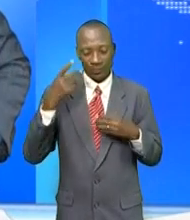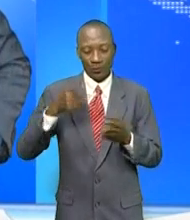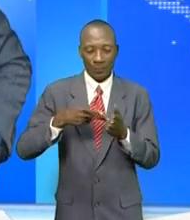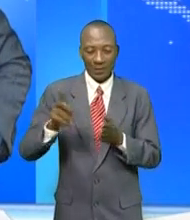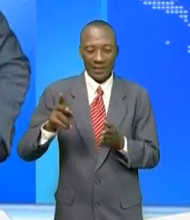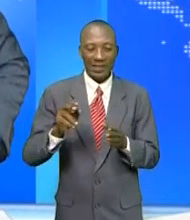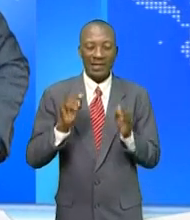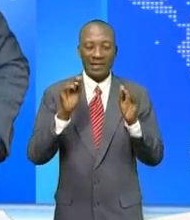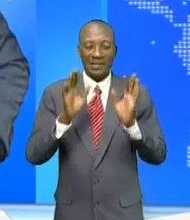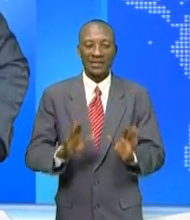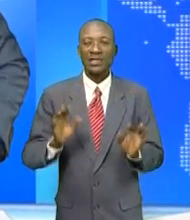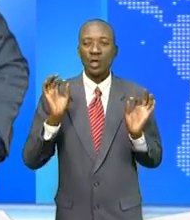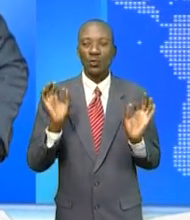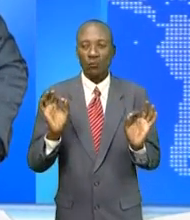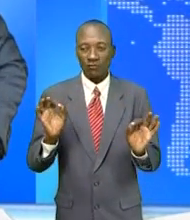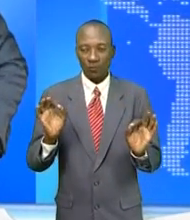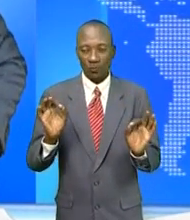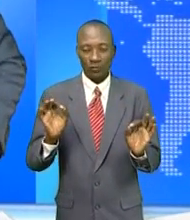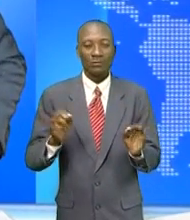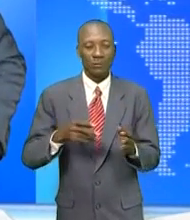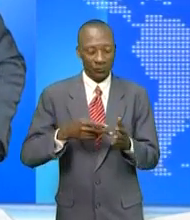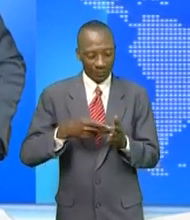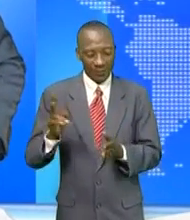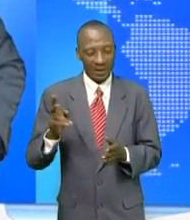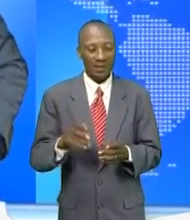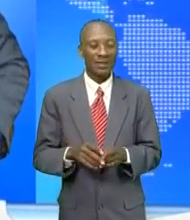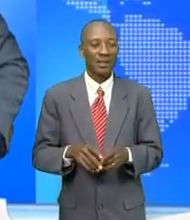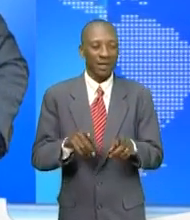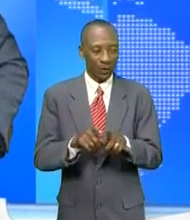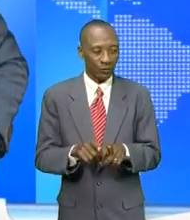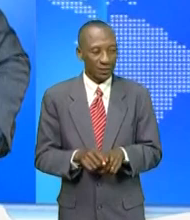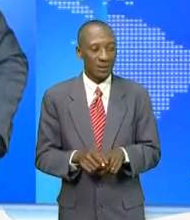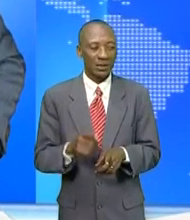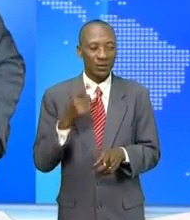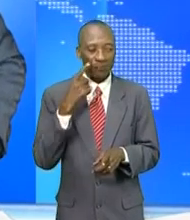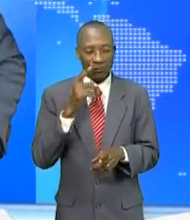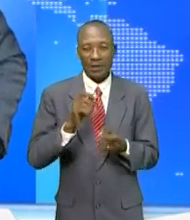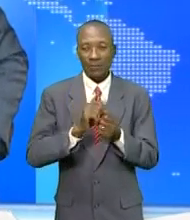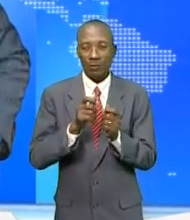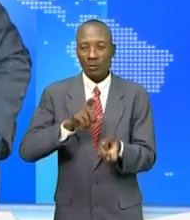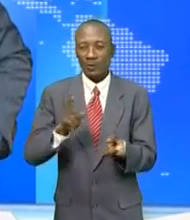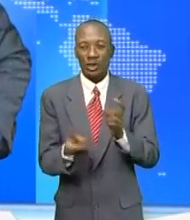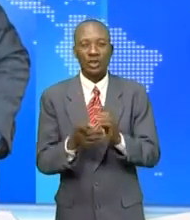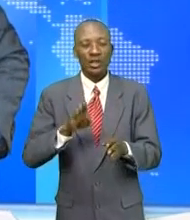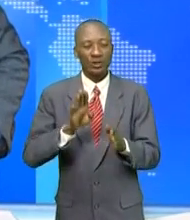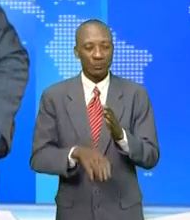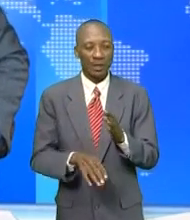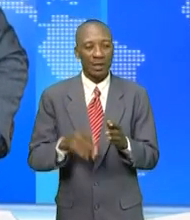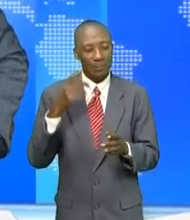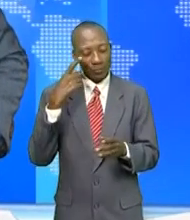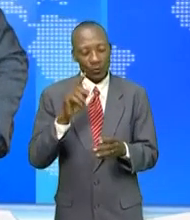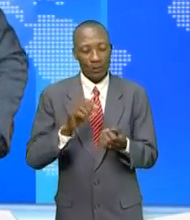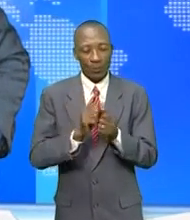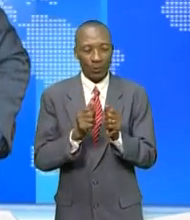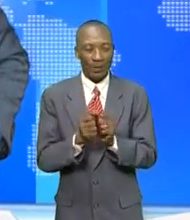le ministre de l'enseignement primaire, secondaire et technique, Tony Mwamba, annonce de profondes réformes et changements dans son secteur. On en parle dans un instant